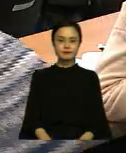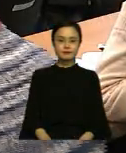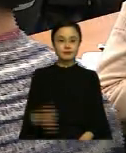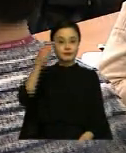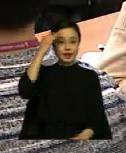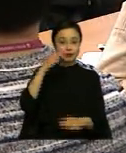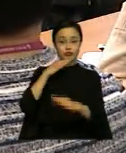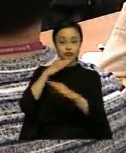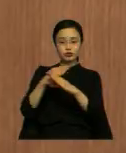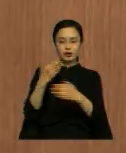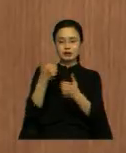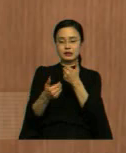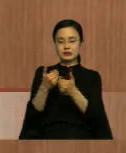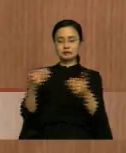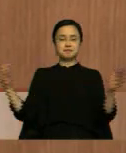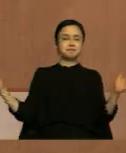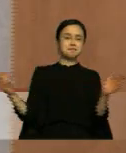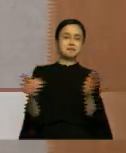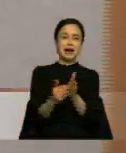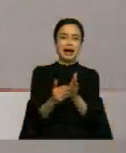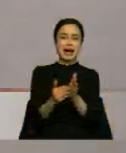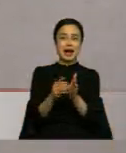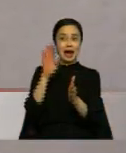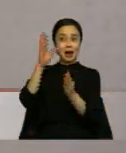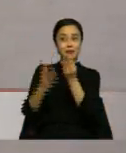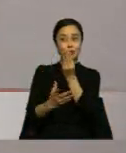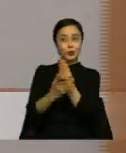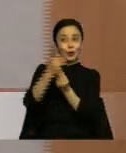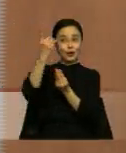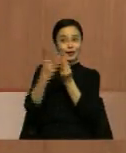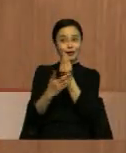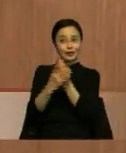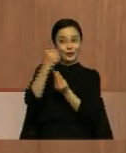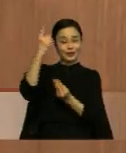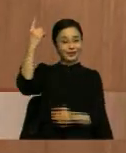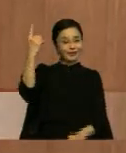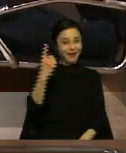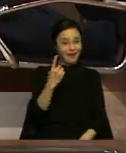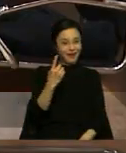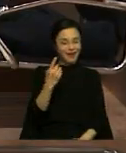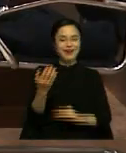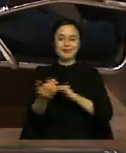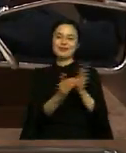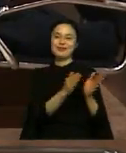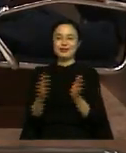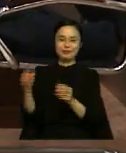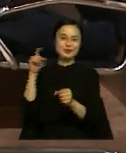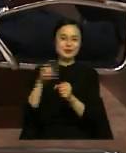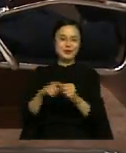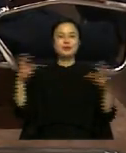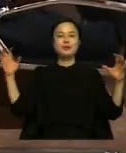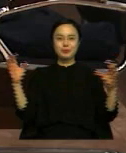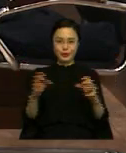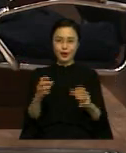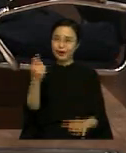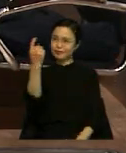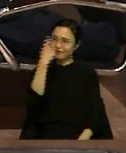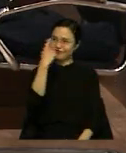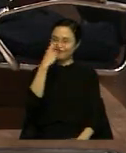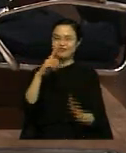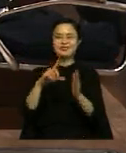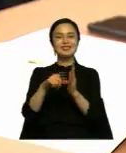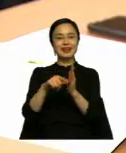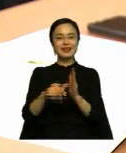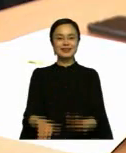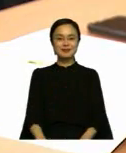남북의 이질감을 극복하고 통일 이후에 맞이하게 될 통합안을 고민하는 자리. 장기적 안목에서 평화 통일을